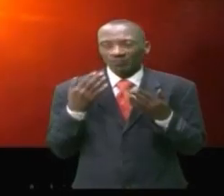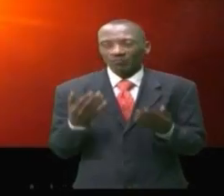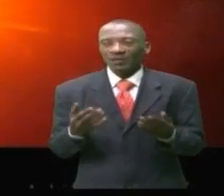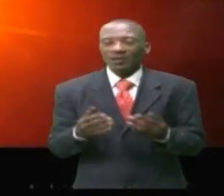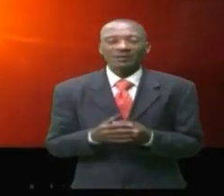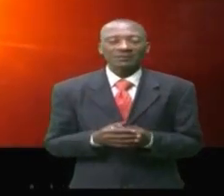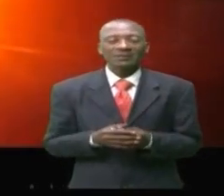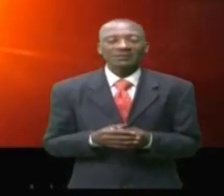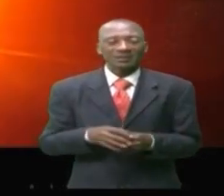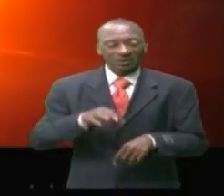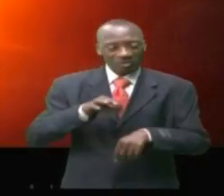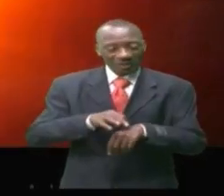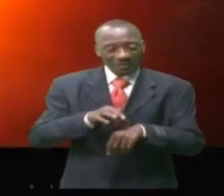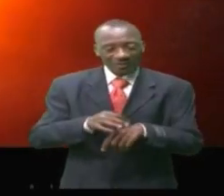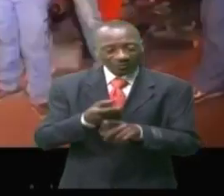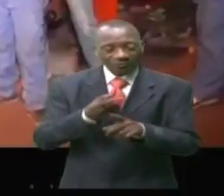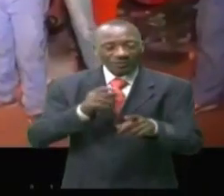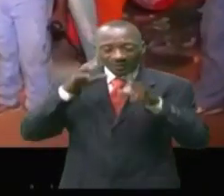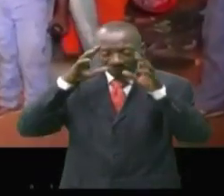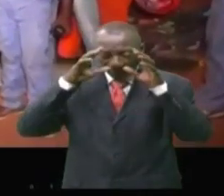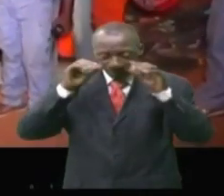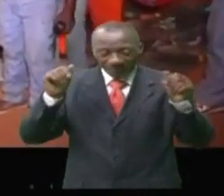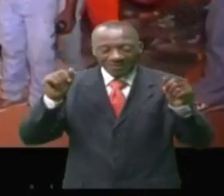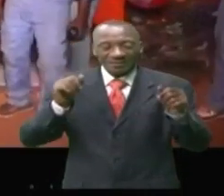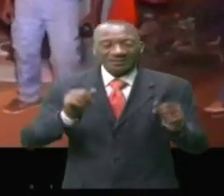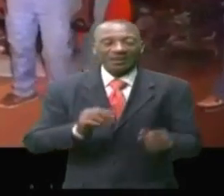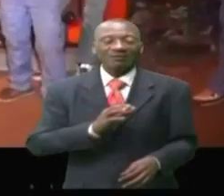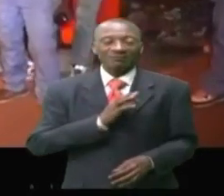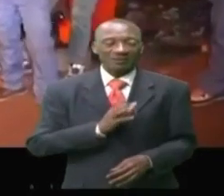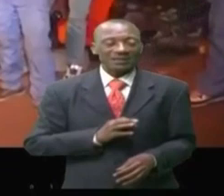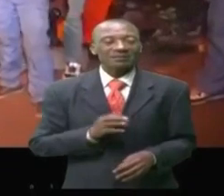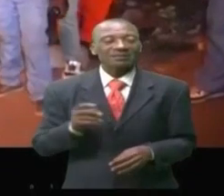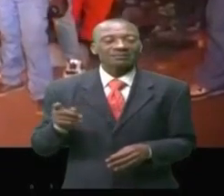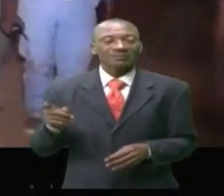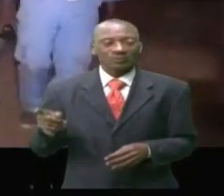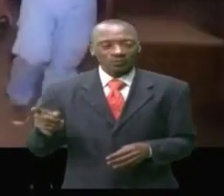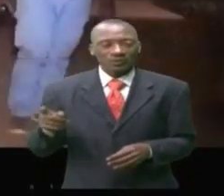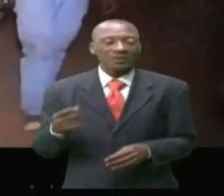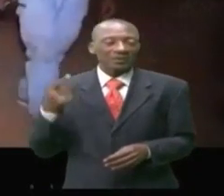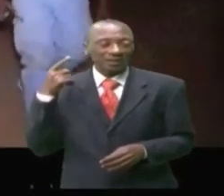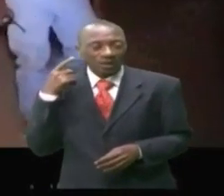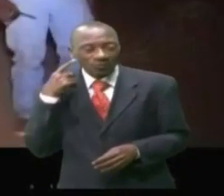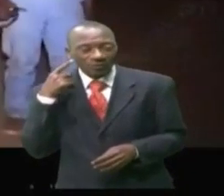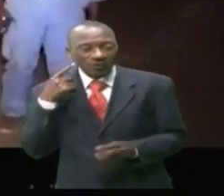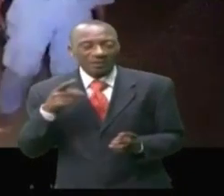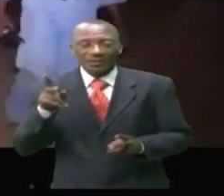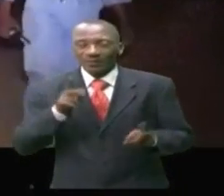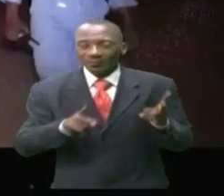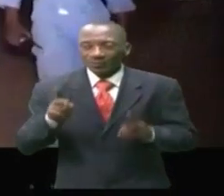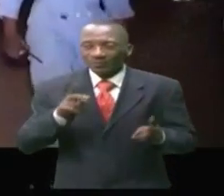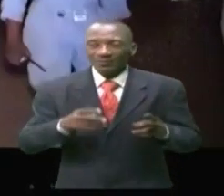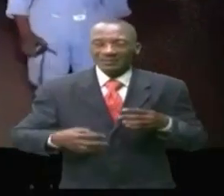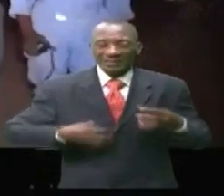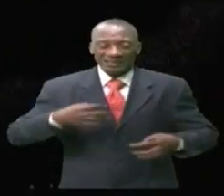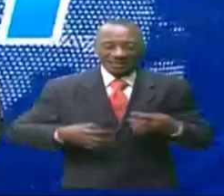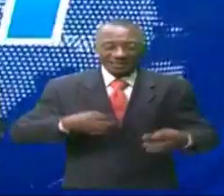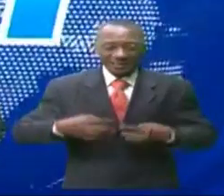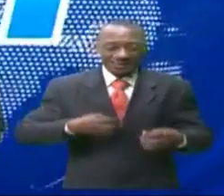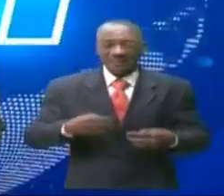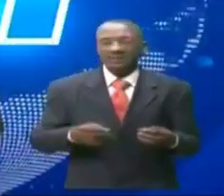public, la population de cette partie de la ville a crié « Fini l'insécurité » grâce à Dominique Kodiambété.